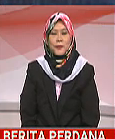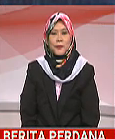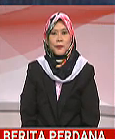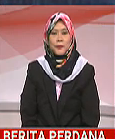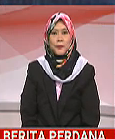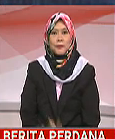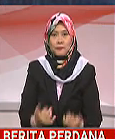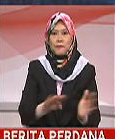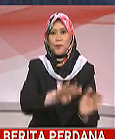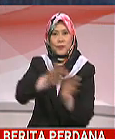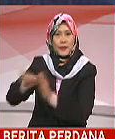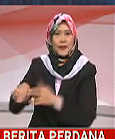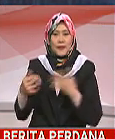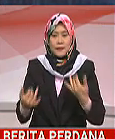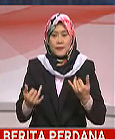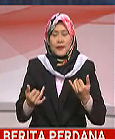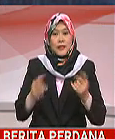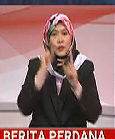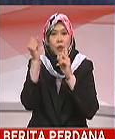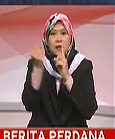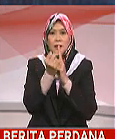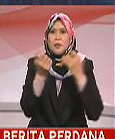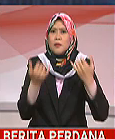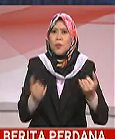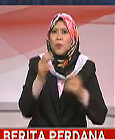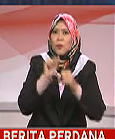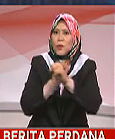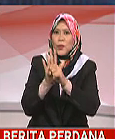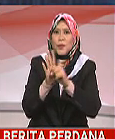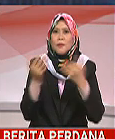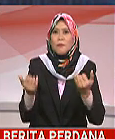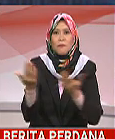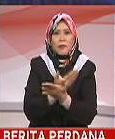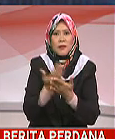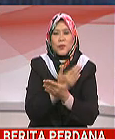Ya, kita beralih pada situasi semasa COVID-19. Kes baru hari ini